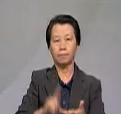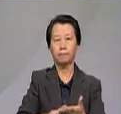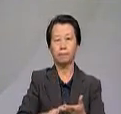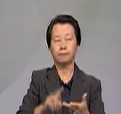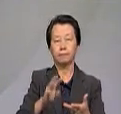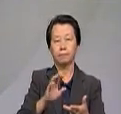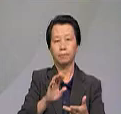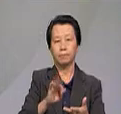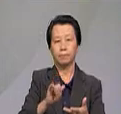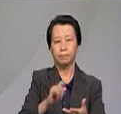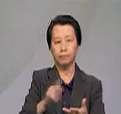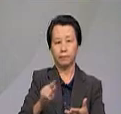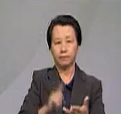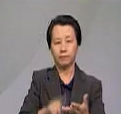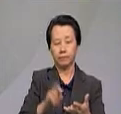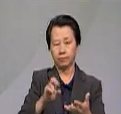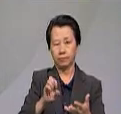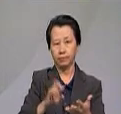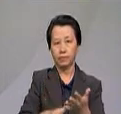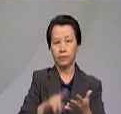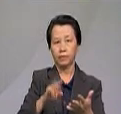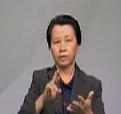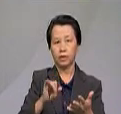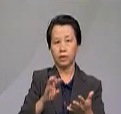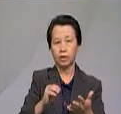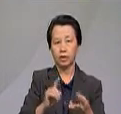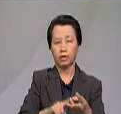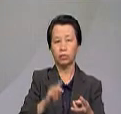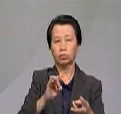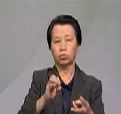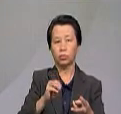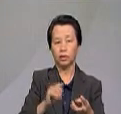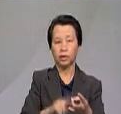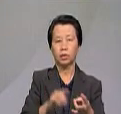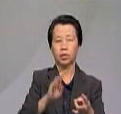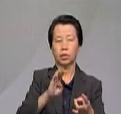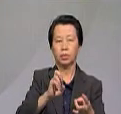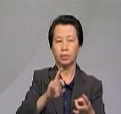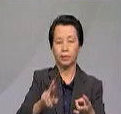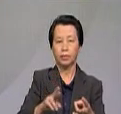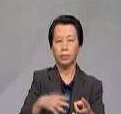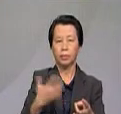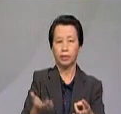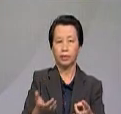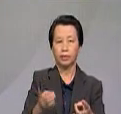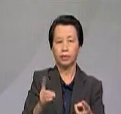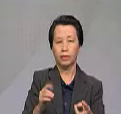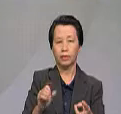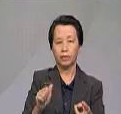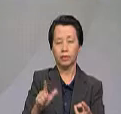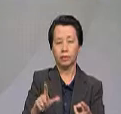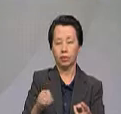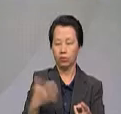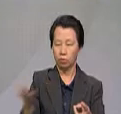Mohamad Faiz Nasir Faris Ramli Dominik Da Silva dan babakar dialo